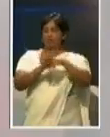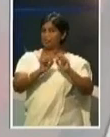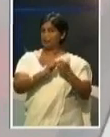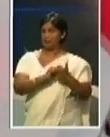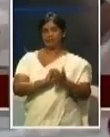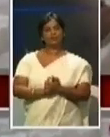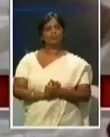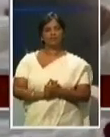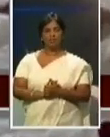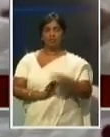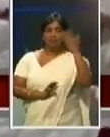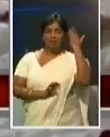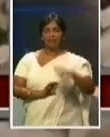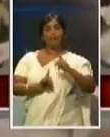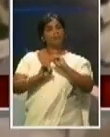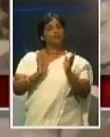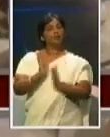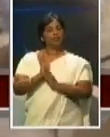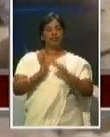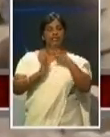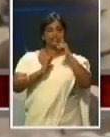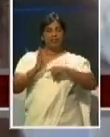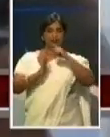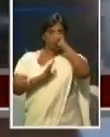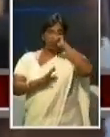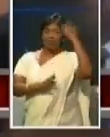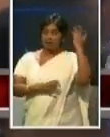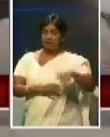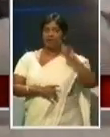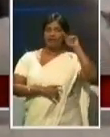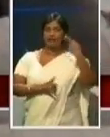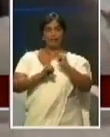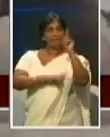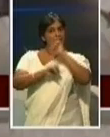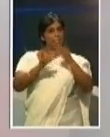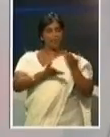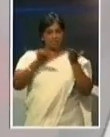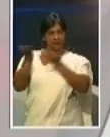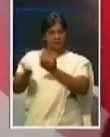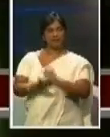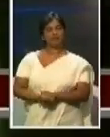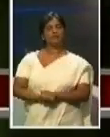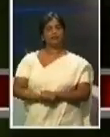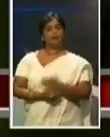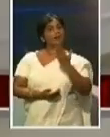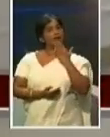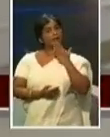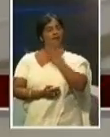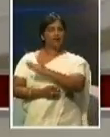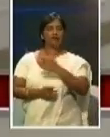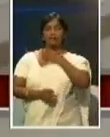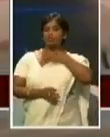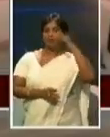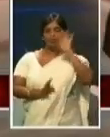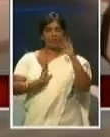අර්බුදයක් දිවංගත අගමැති දීමු ජයරත්න මහතාගේ දේහය හෙට පාර්ලිමේන්තුවට ඇමරිකාව මරණ